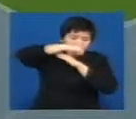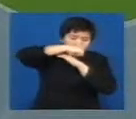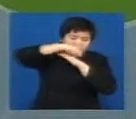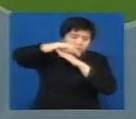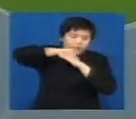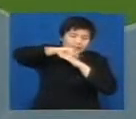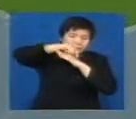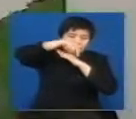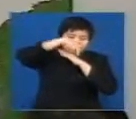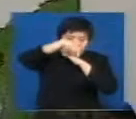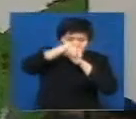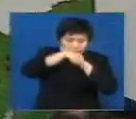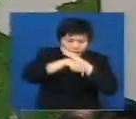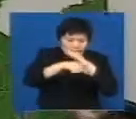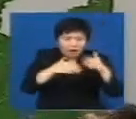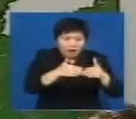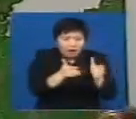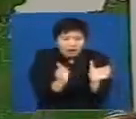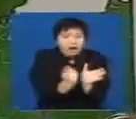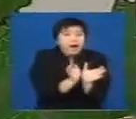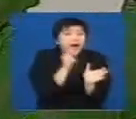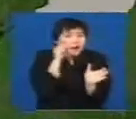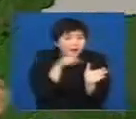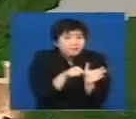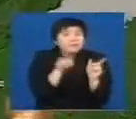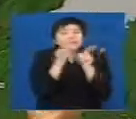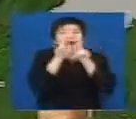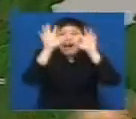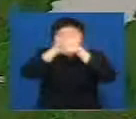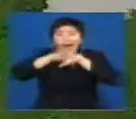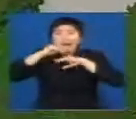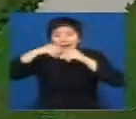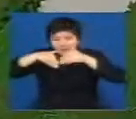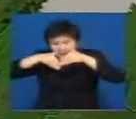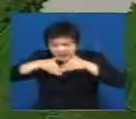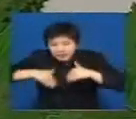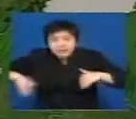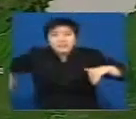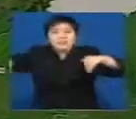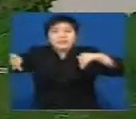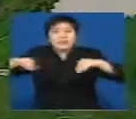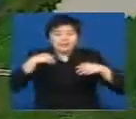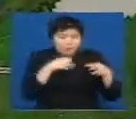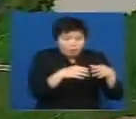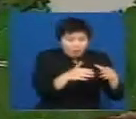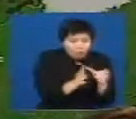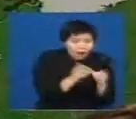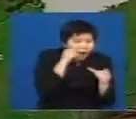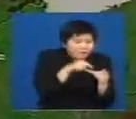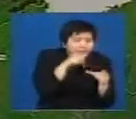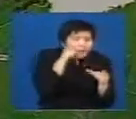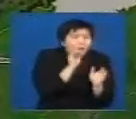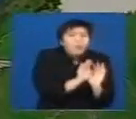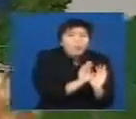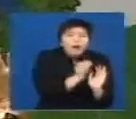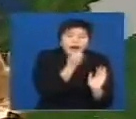ราก็ไปสร้างเขื่อนนะฮะที่ต้นน้ำนะฮะต้นตุ๊กว่ามีตุ่มไว้ทำไมเพื่อเก็บน้ำไว้ใช้ใ